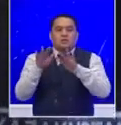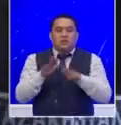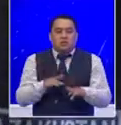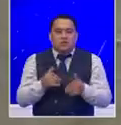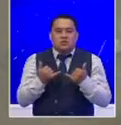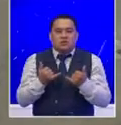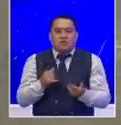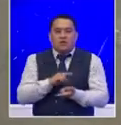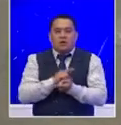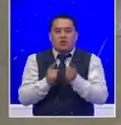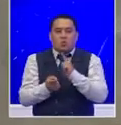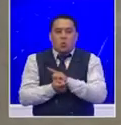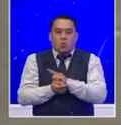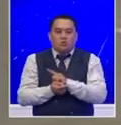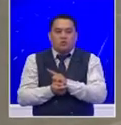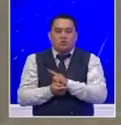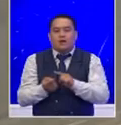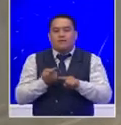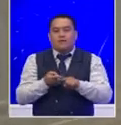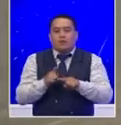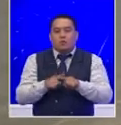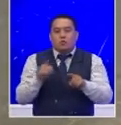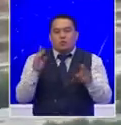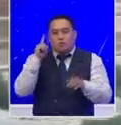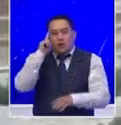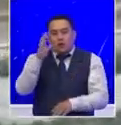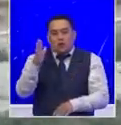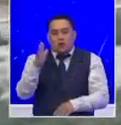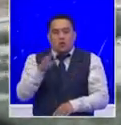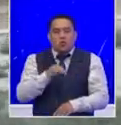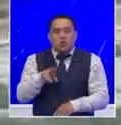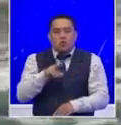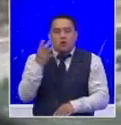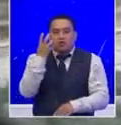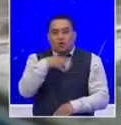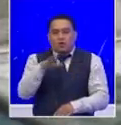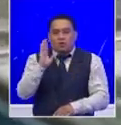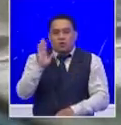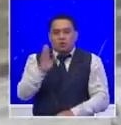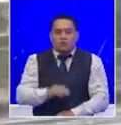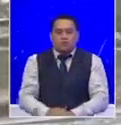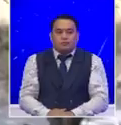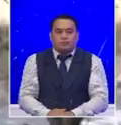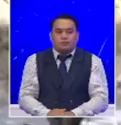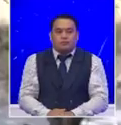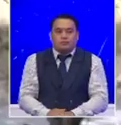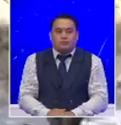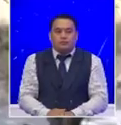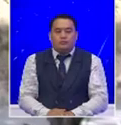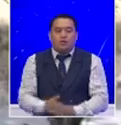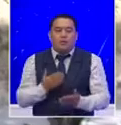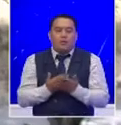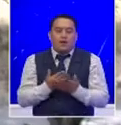фон середины лета тоже не внушает оптимизма. Синоптики прогнозируют, июль будет жарким. По предварительному прогнозу,